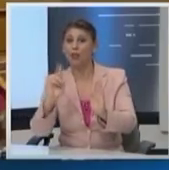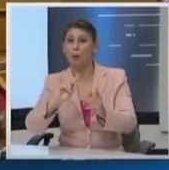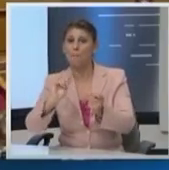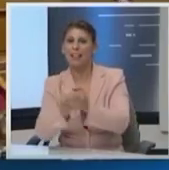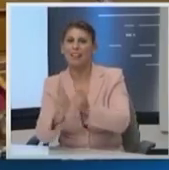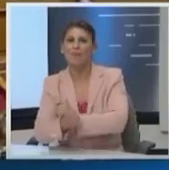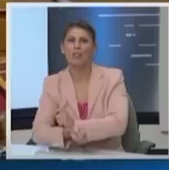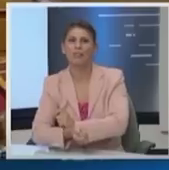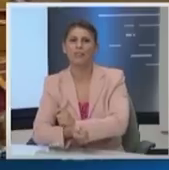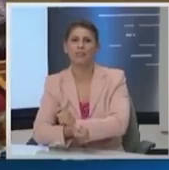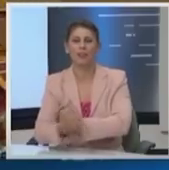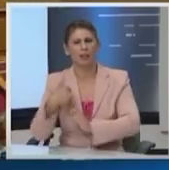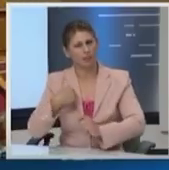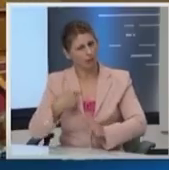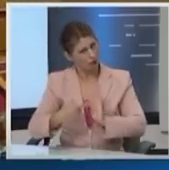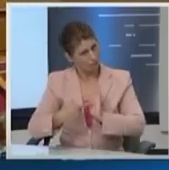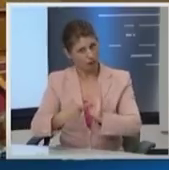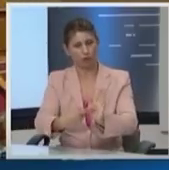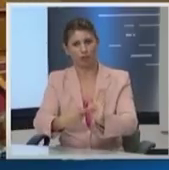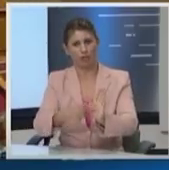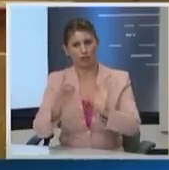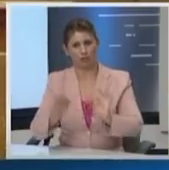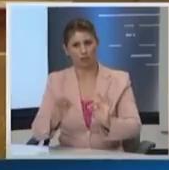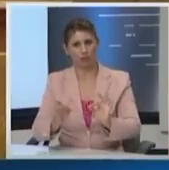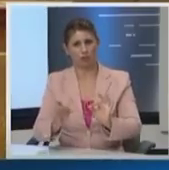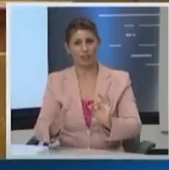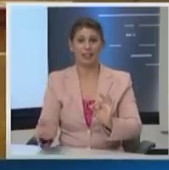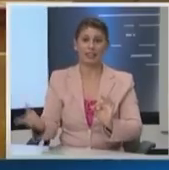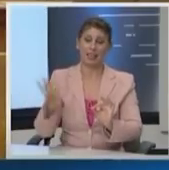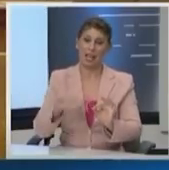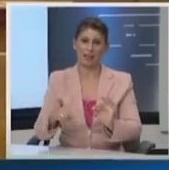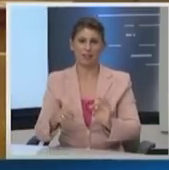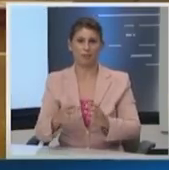ΑΕΠ. Και να σας παρουσιάσω βεβαίως και μια πιο